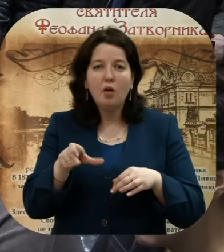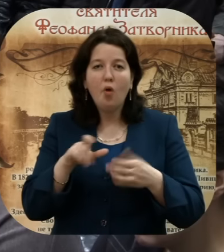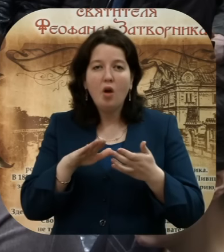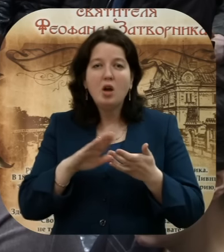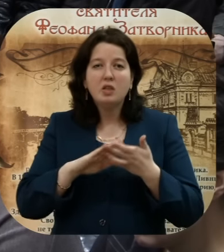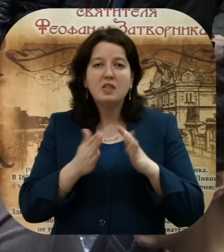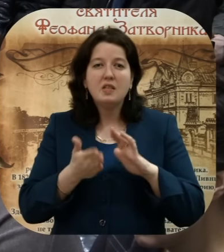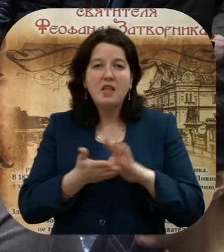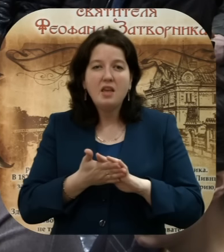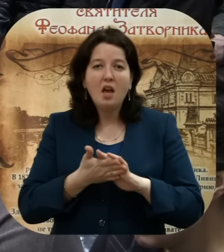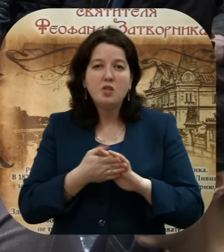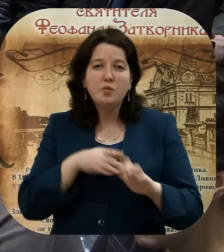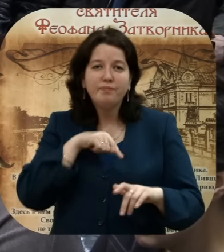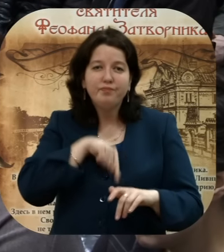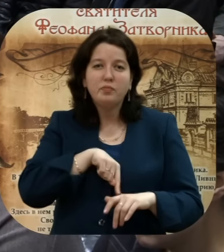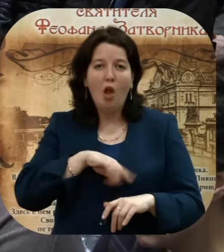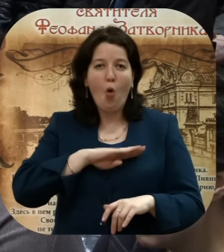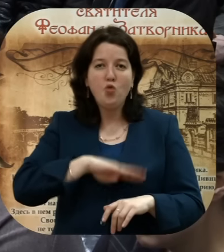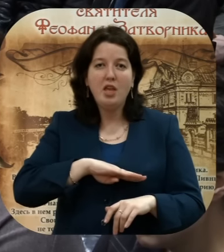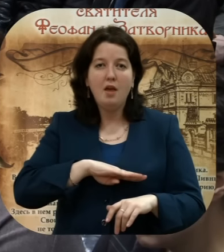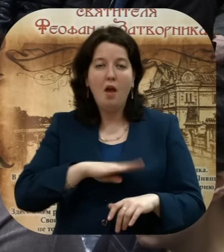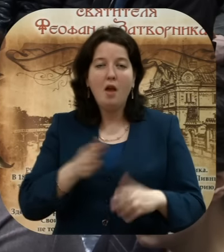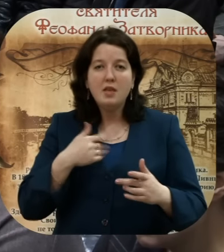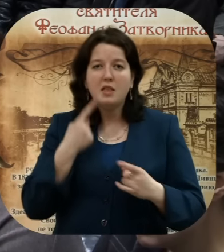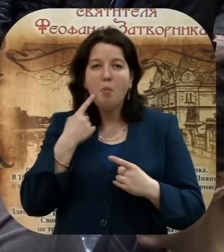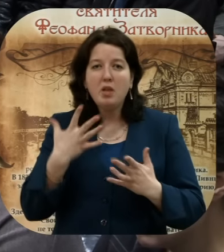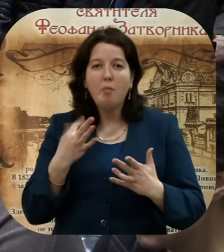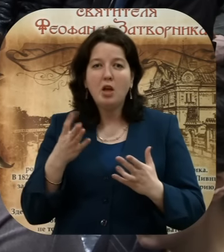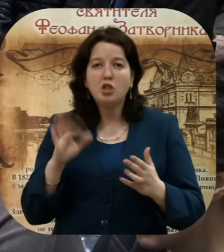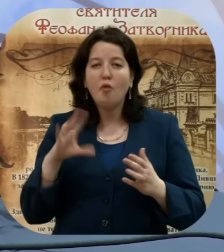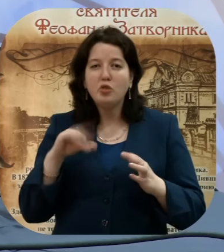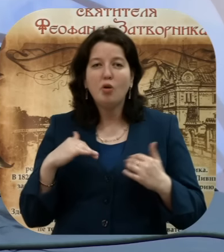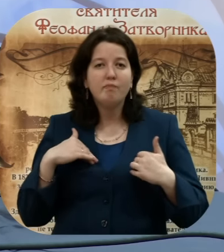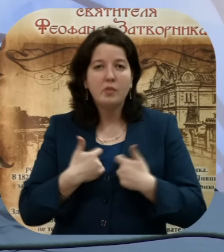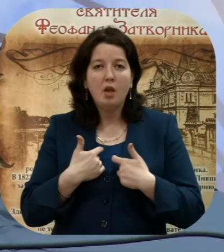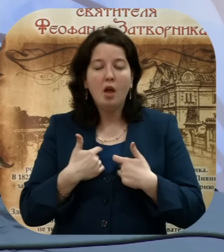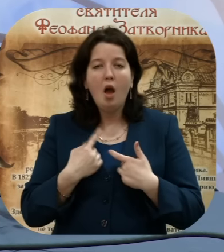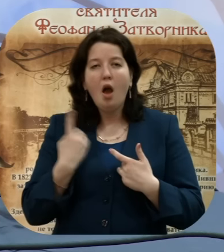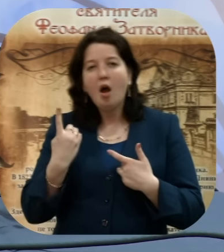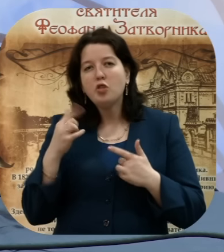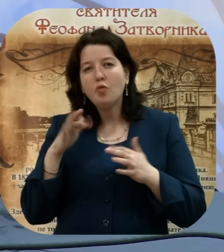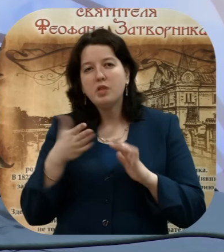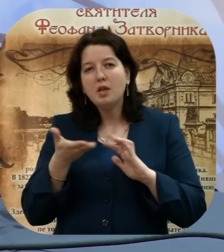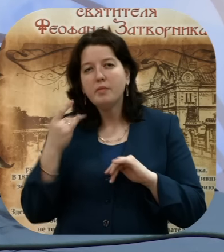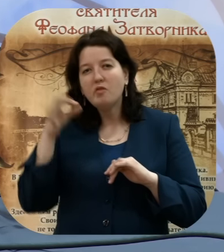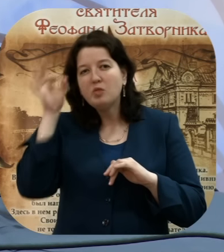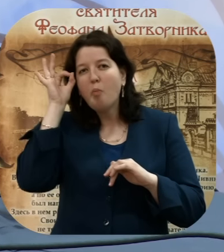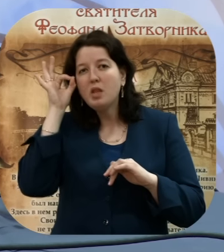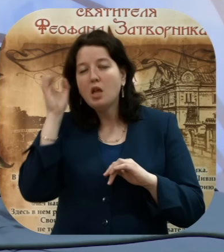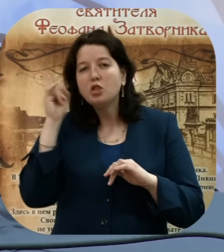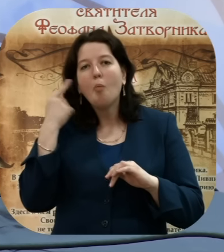Если видишь, это наводит, прекрати. Одно дело – вспоминать, для того, чтобы понимать, кто я есть,